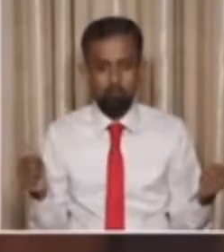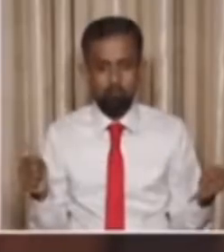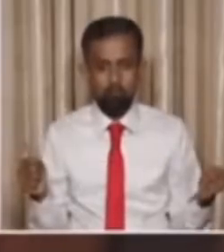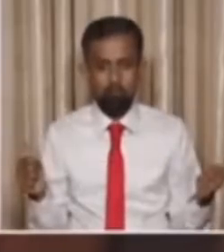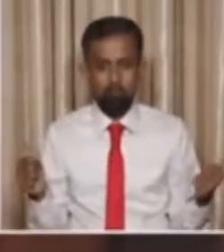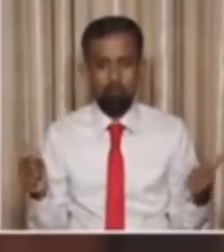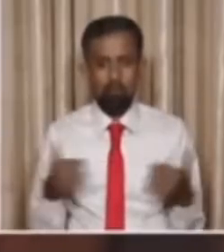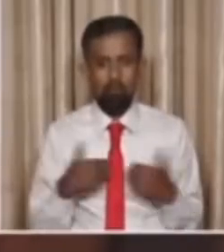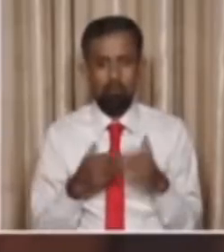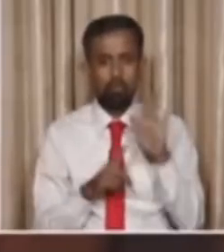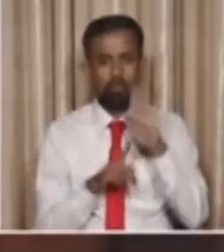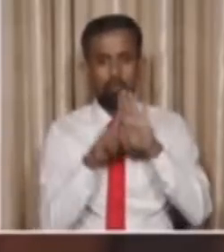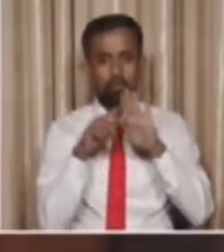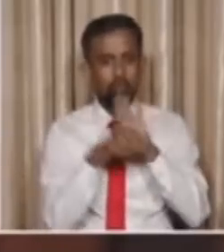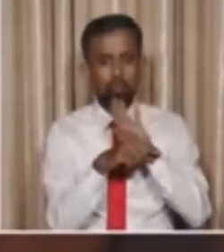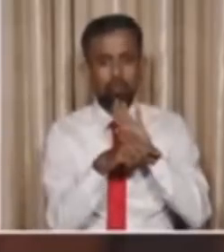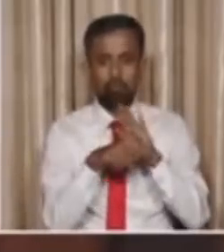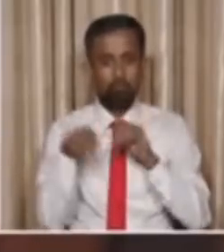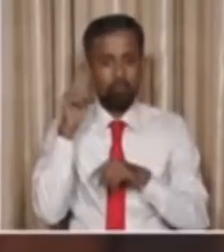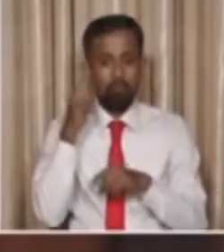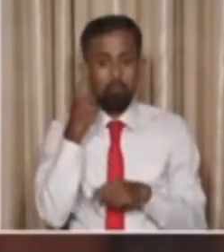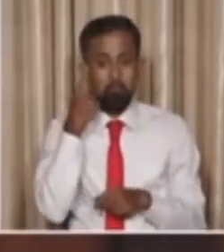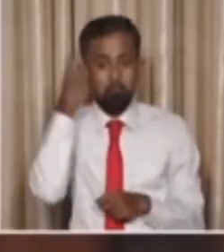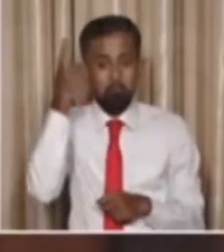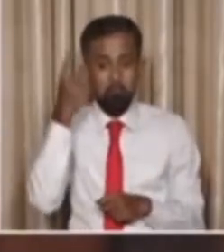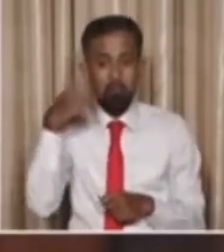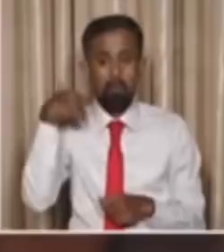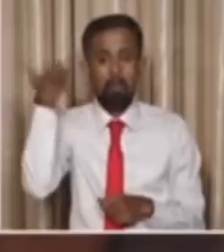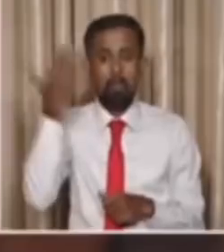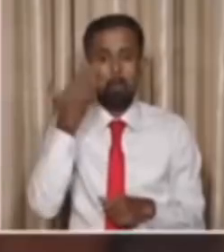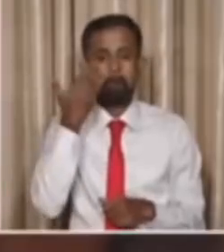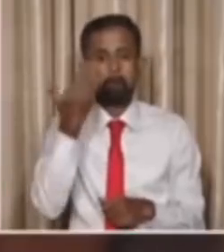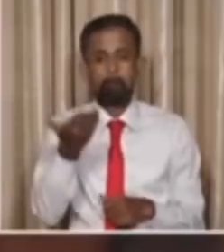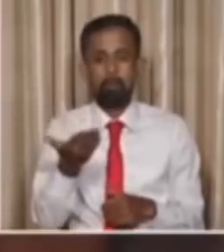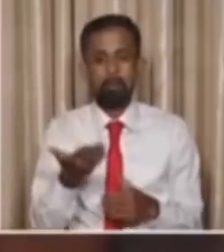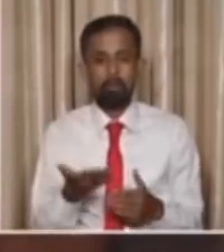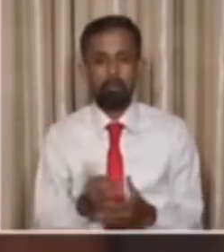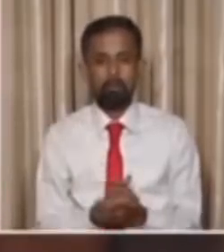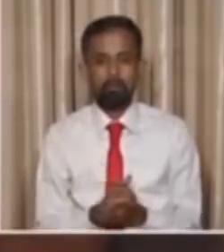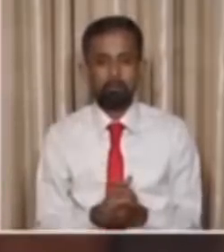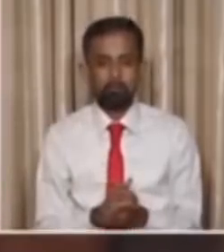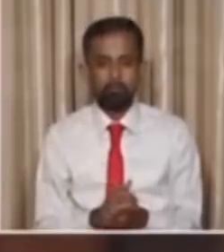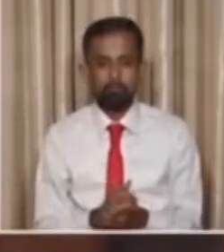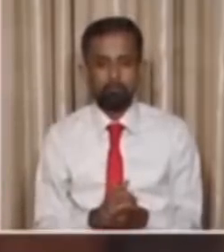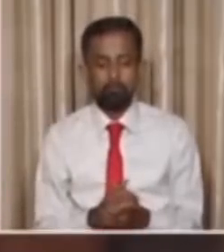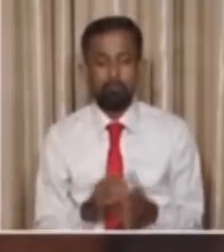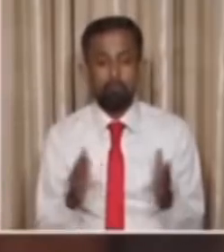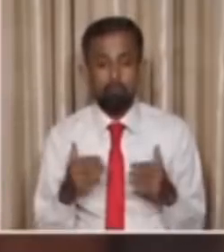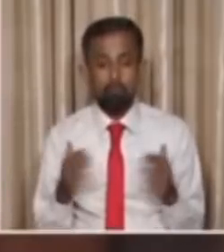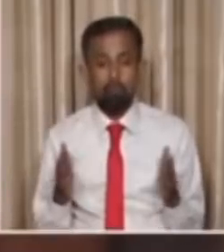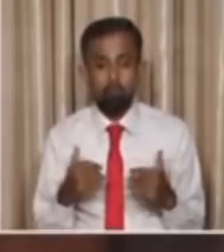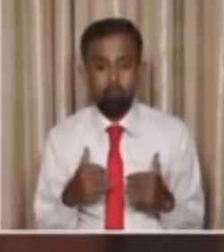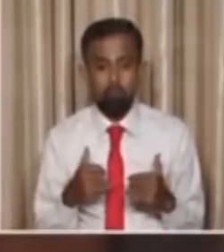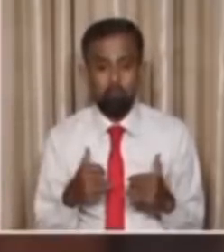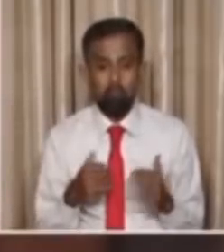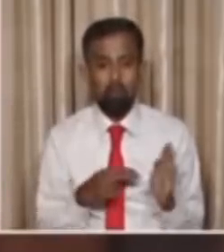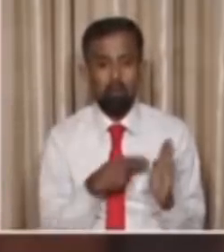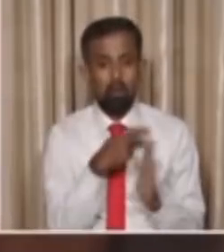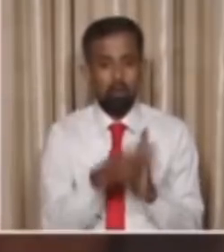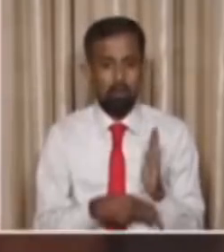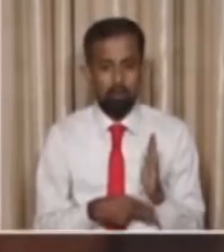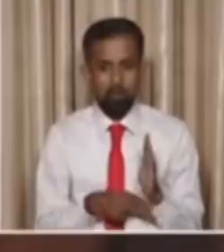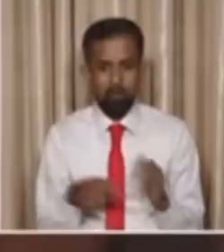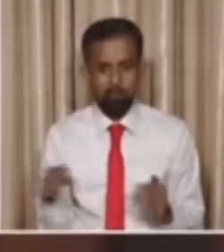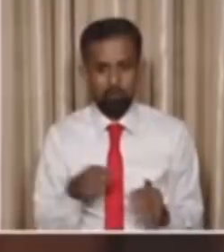මොකද අපිට උතුරු නැගෙනහිර එහෙම දක්ෂතාවයක් එළියට පේන්න ආපු ක්‍රමයක් ඒක. ඉතින් ඒක නිසා තව දුරටත් ජාතික මට අද වෙනතර මම